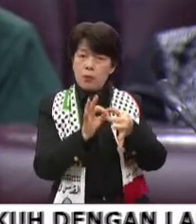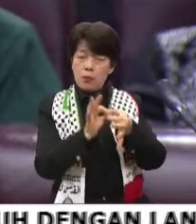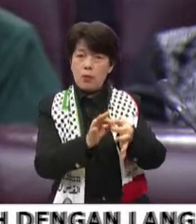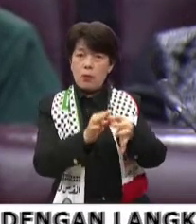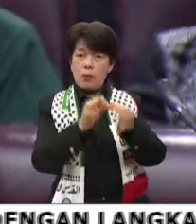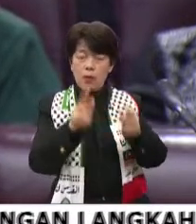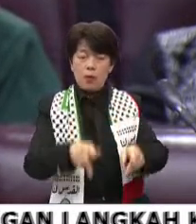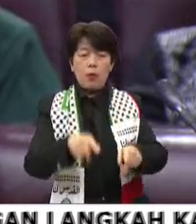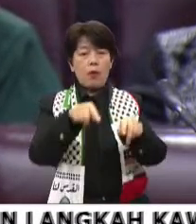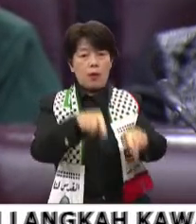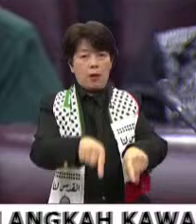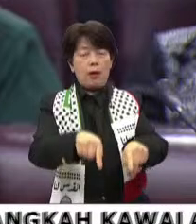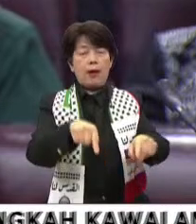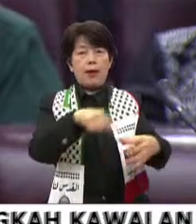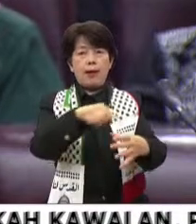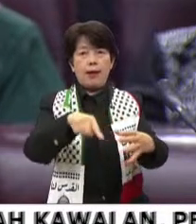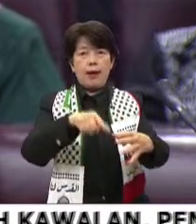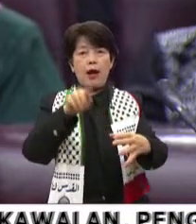dan